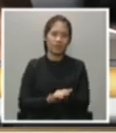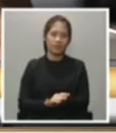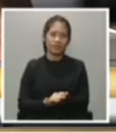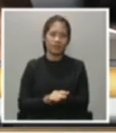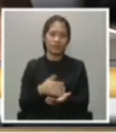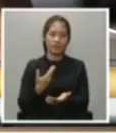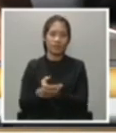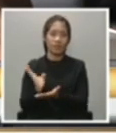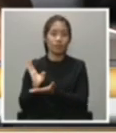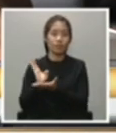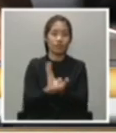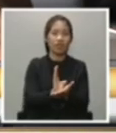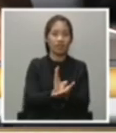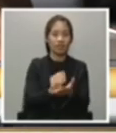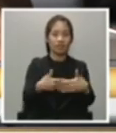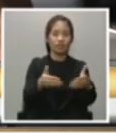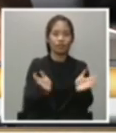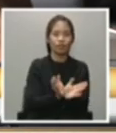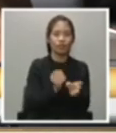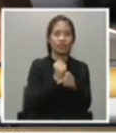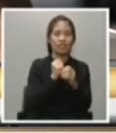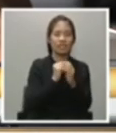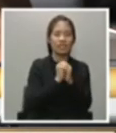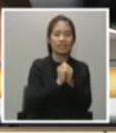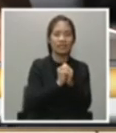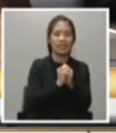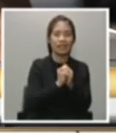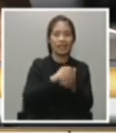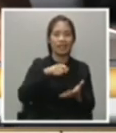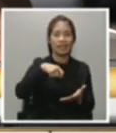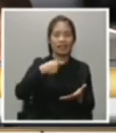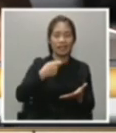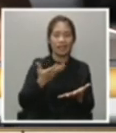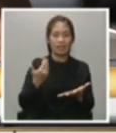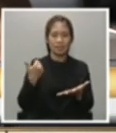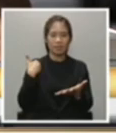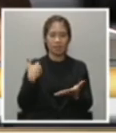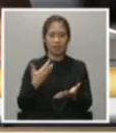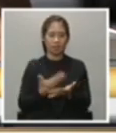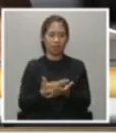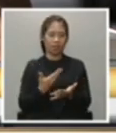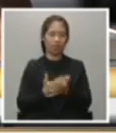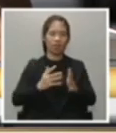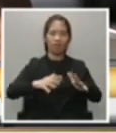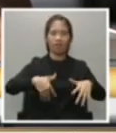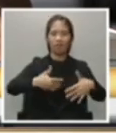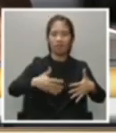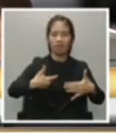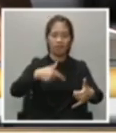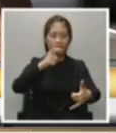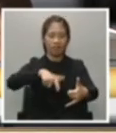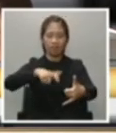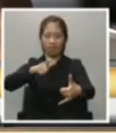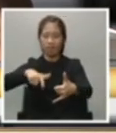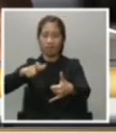คโต๊ะจีนให้กับพรรคของท่านได้ดิบได้ดีกันทุกคน